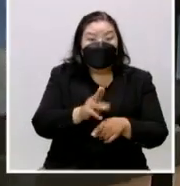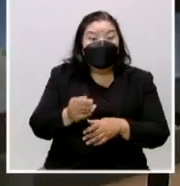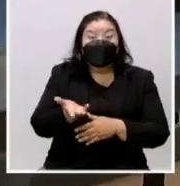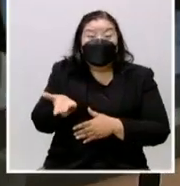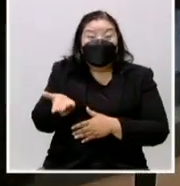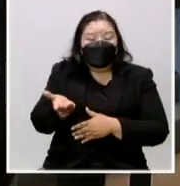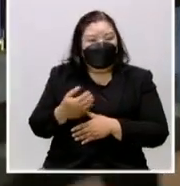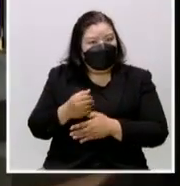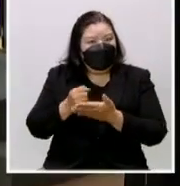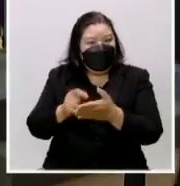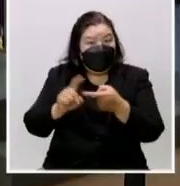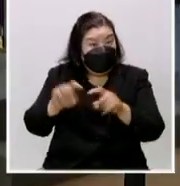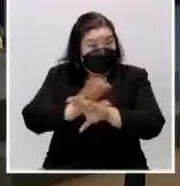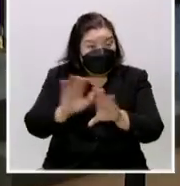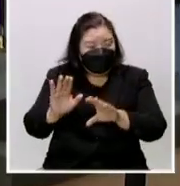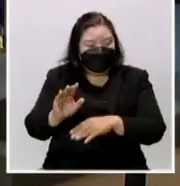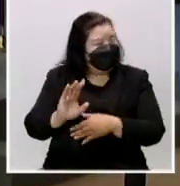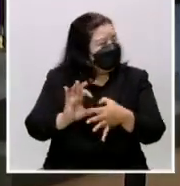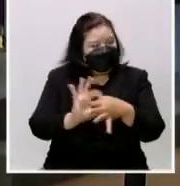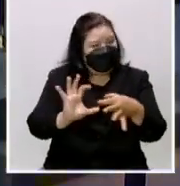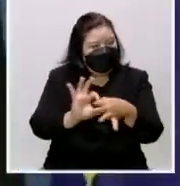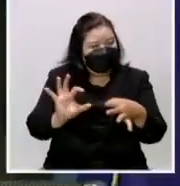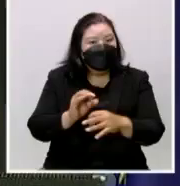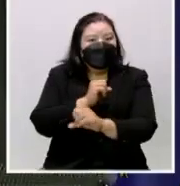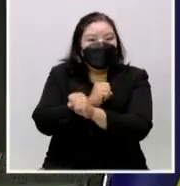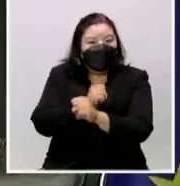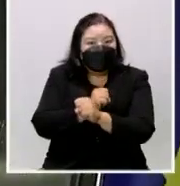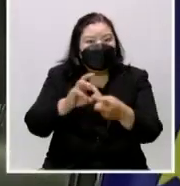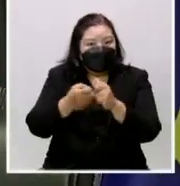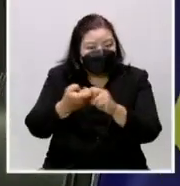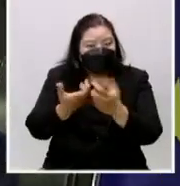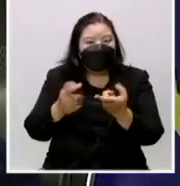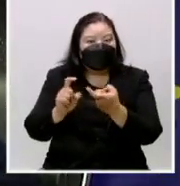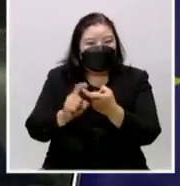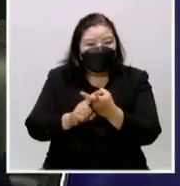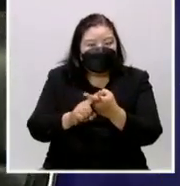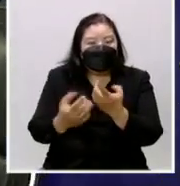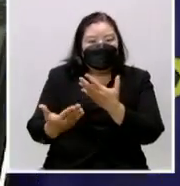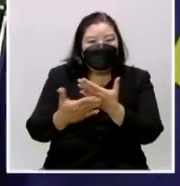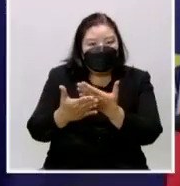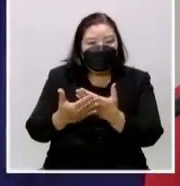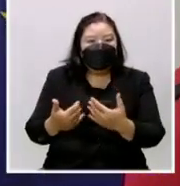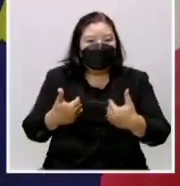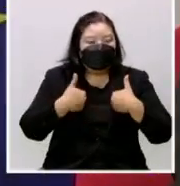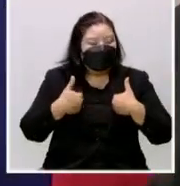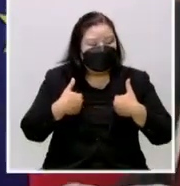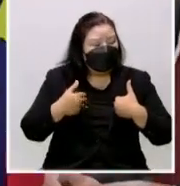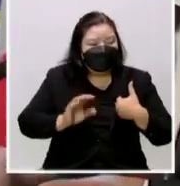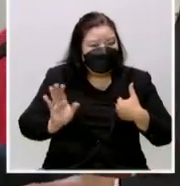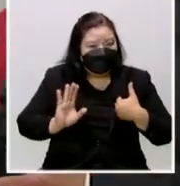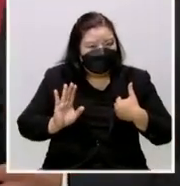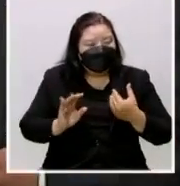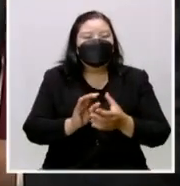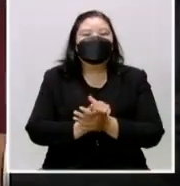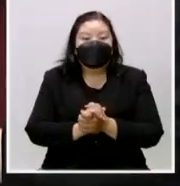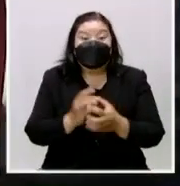การให้ความบาดรัสเซียโดยเร็วเพื่อป้องปรามไม่ให้รัสเซียเพิ่มปฏิบัติการเชิงรุกมากกว่านี้โดยที่ประชุมเลือกที่จะตอบโต้